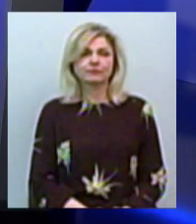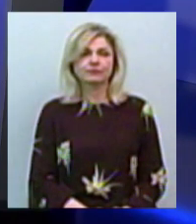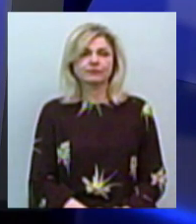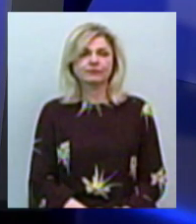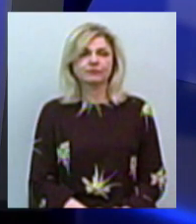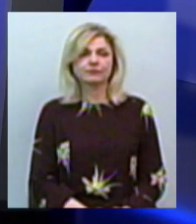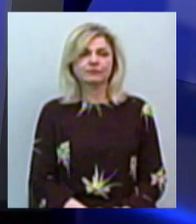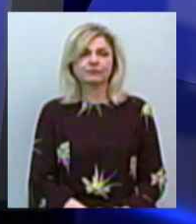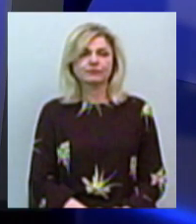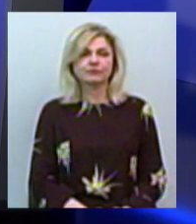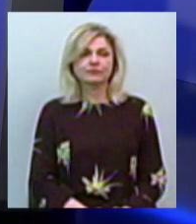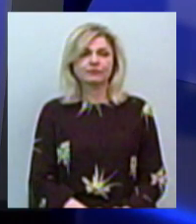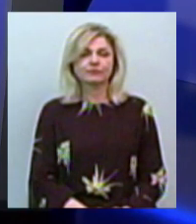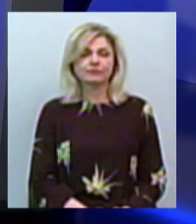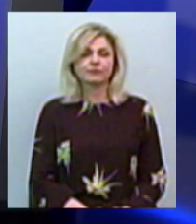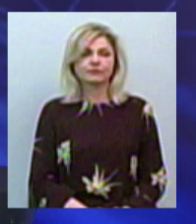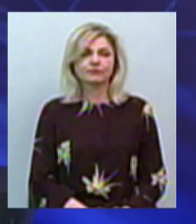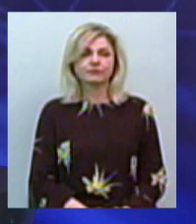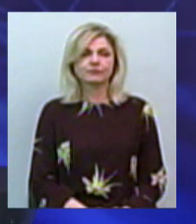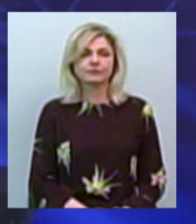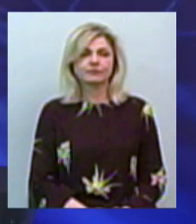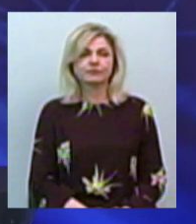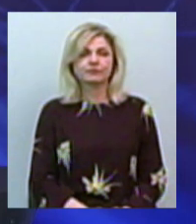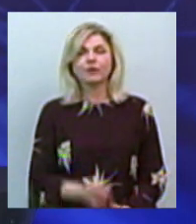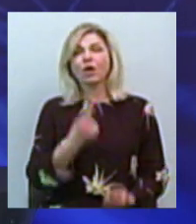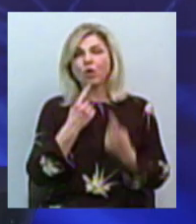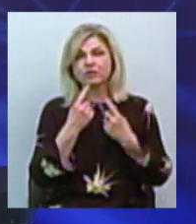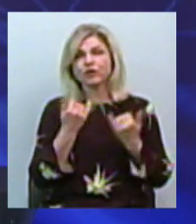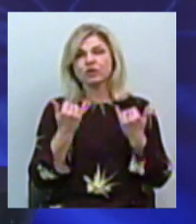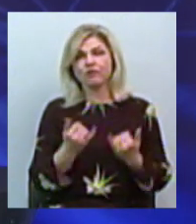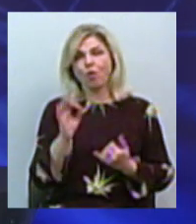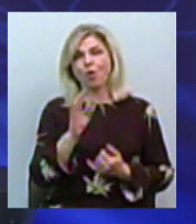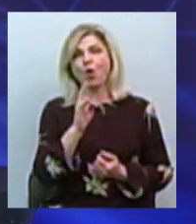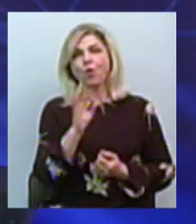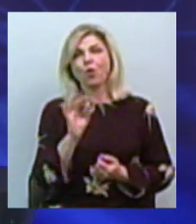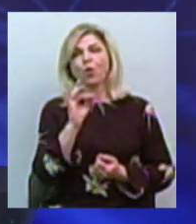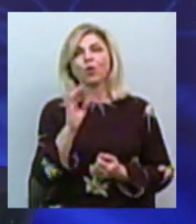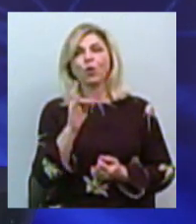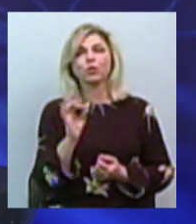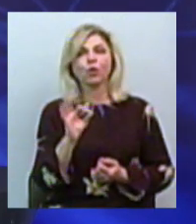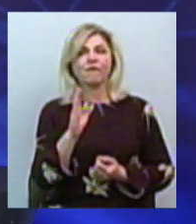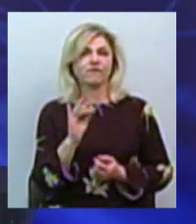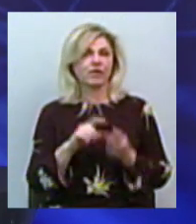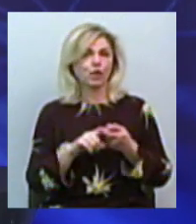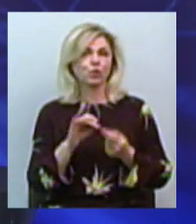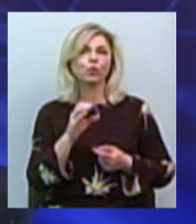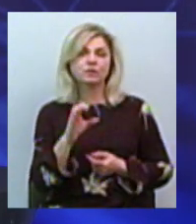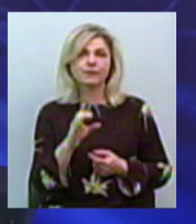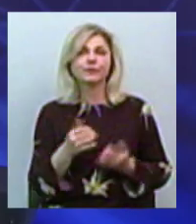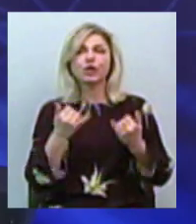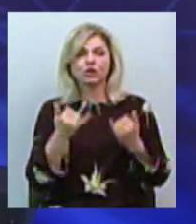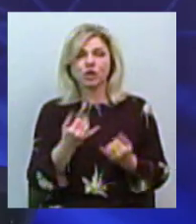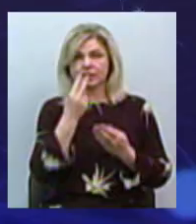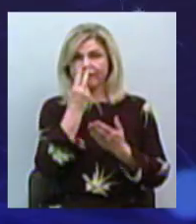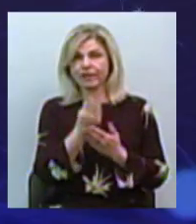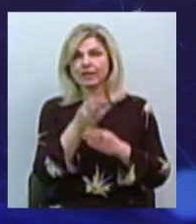Це тема дня. Ми працюємо в прямому ефіру і говоримо сьогодні про коронавірус. Будь ласка, Олександр Стефанович, ми зараз побачили